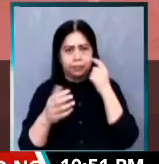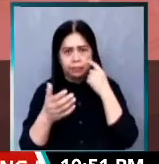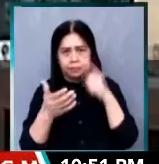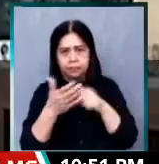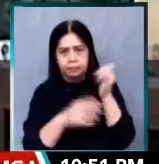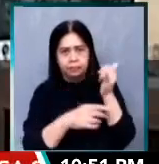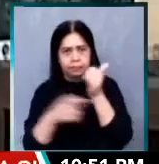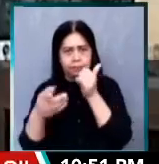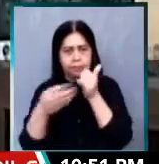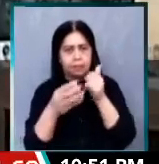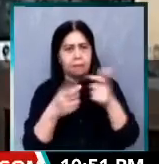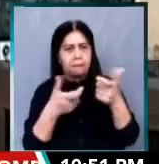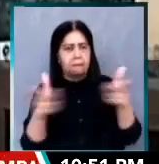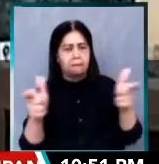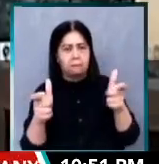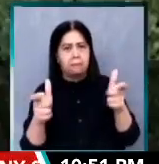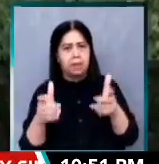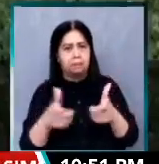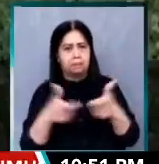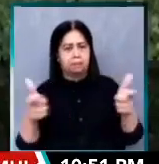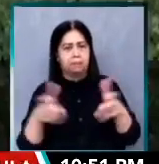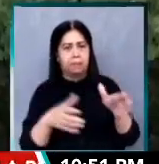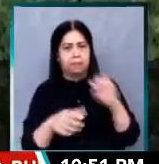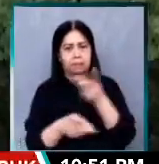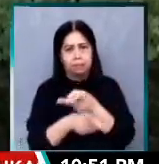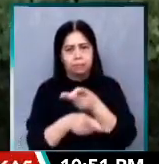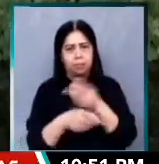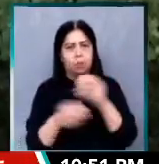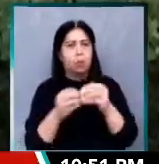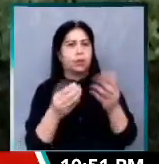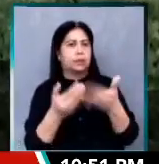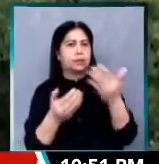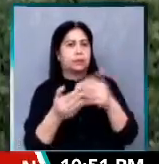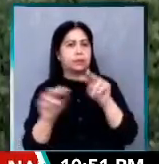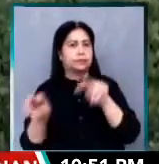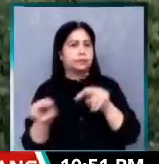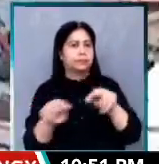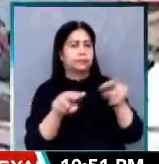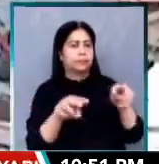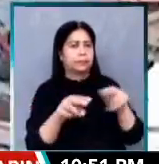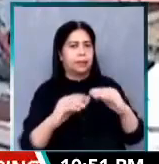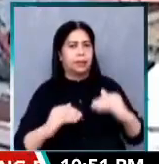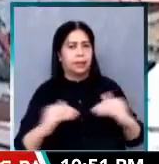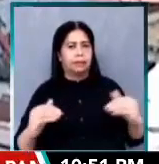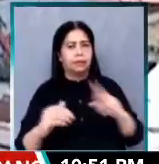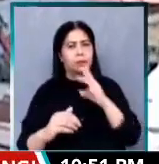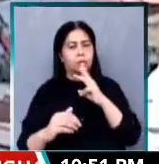malalaking ilog ng lungsod para mas madaling mabantayan ang level ng tubig.